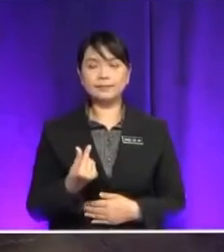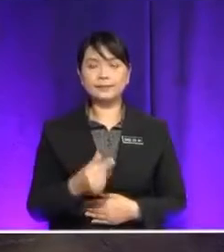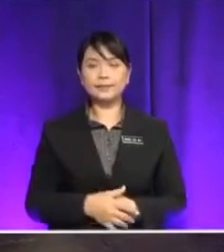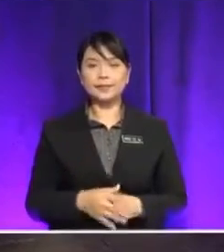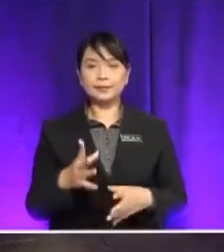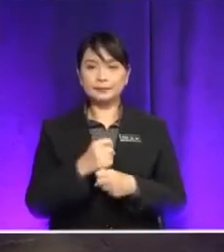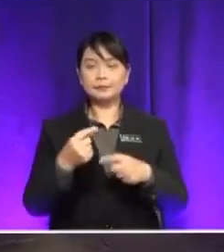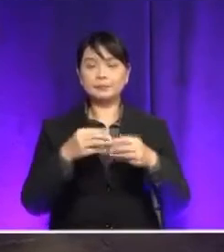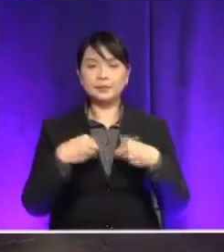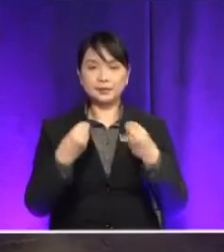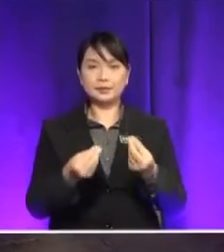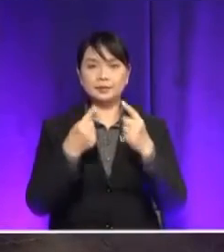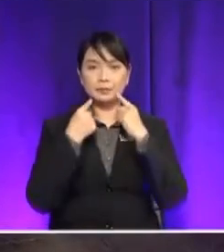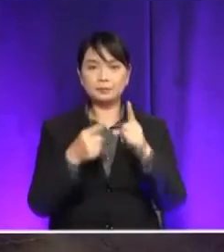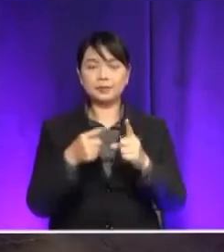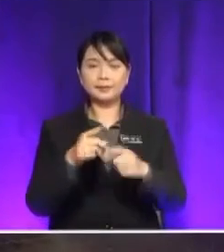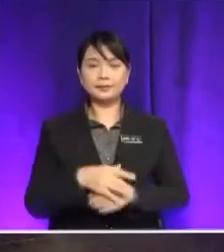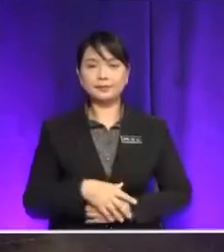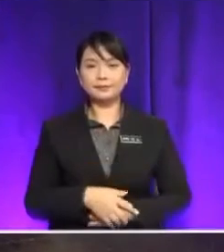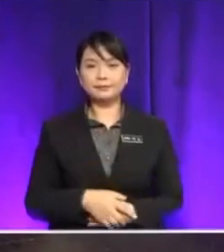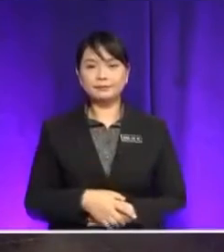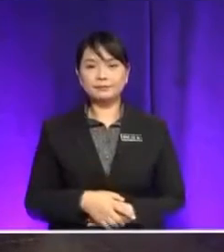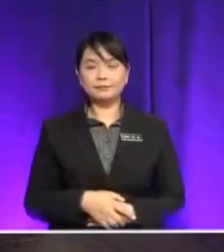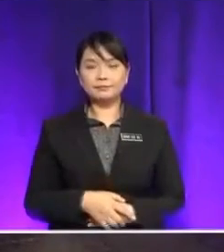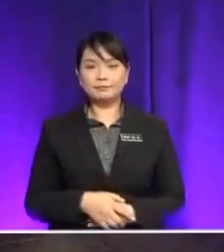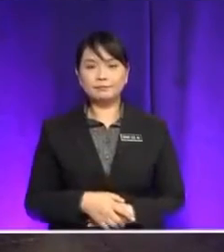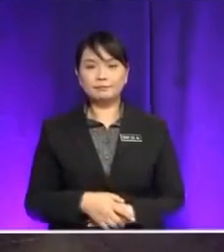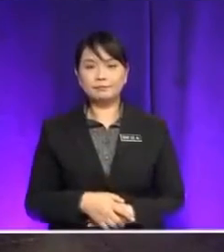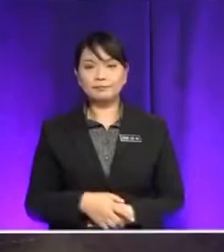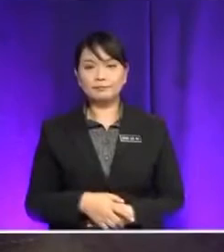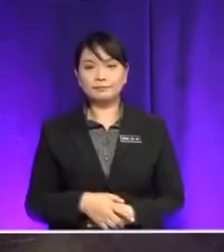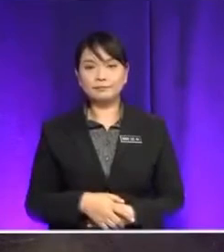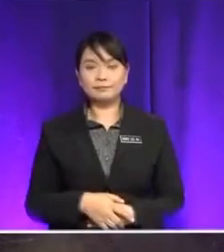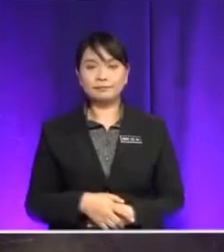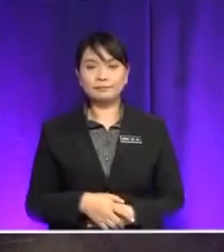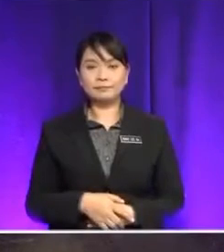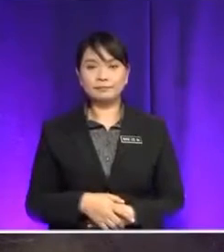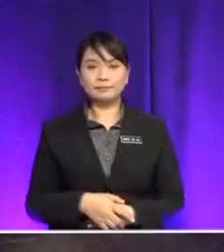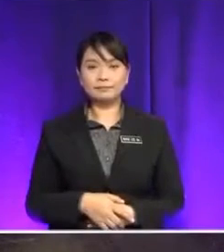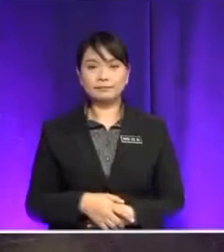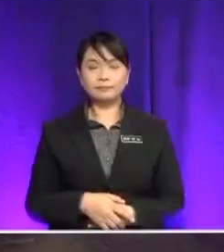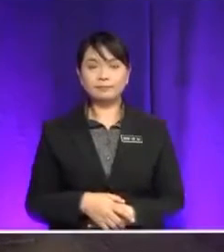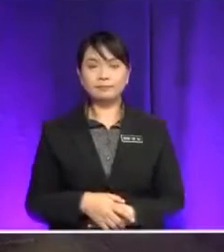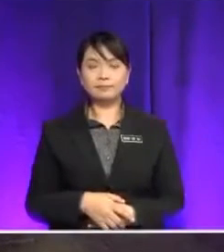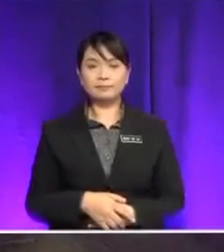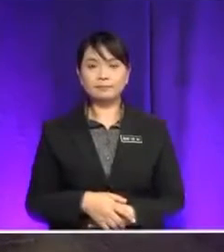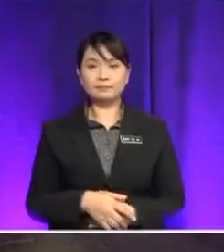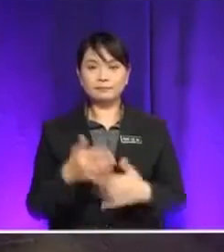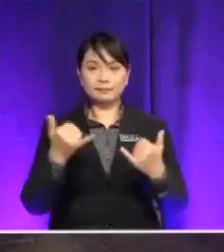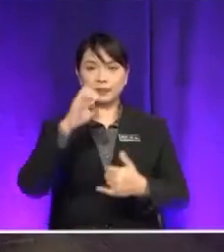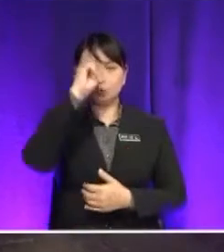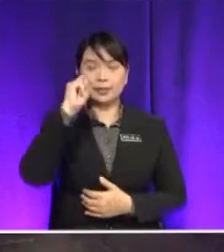secara caranya gampang jawab Oke dan seterusnya seterusnya soal yang